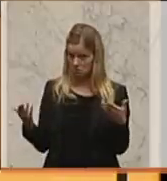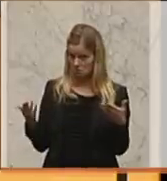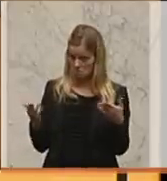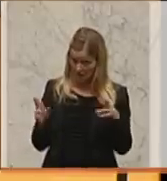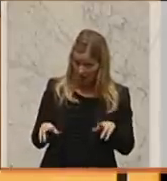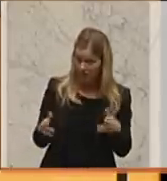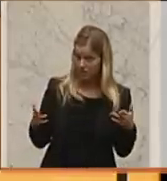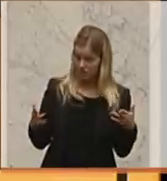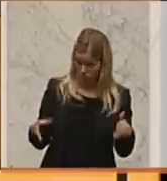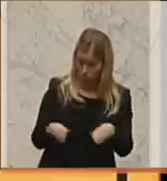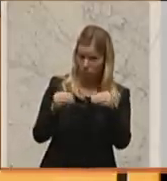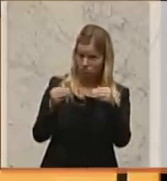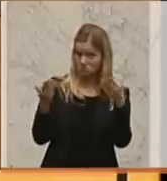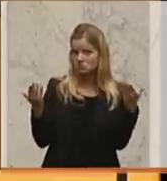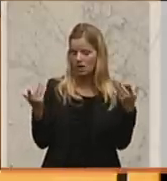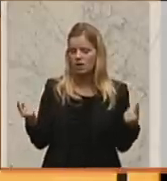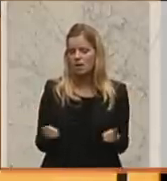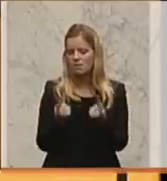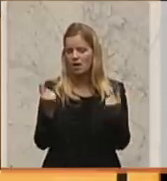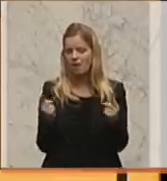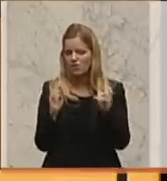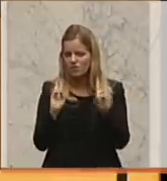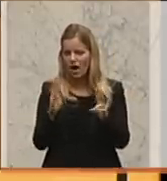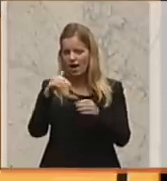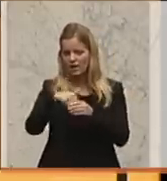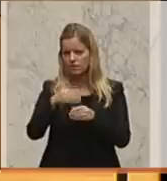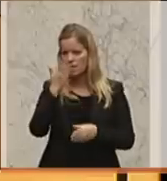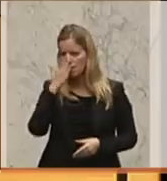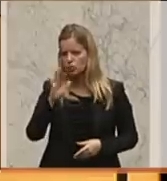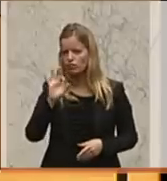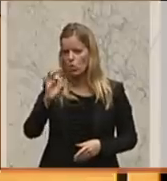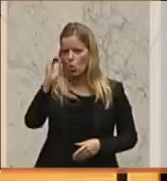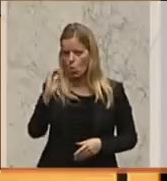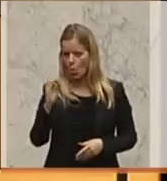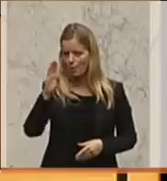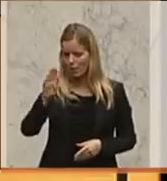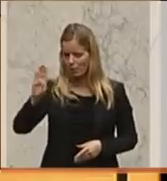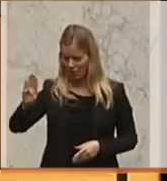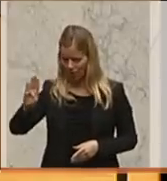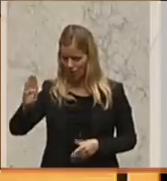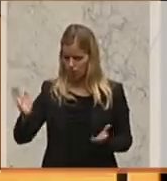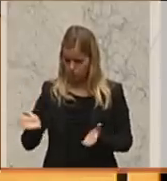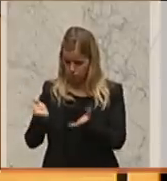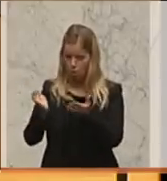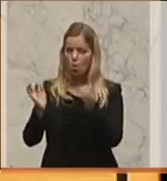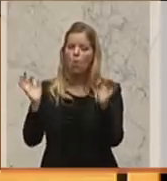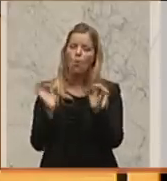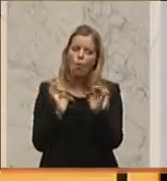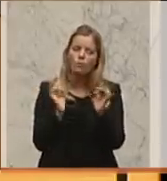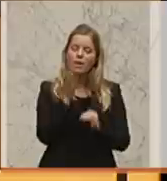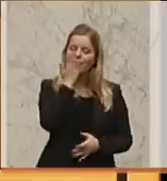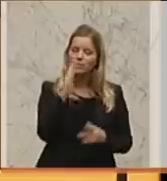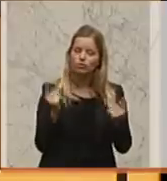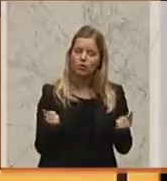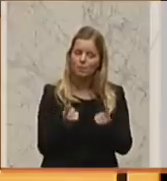Kampagne tatsächlich eine Imagekampagne für die ÖBB oder handelt es sich bei dieser Imagekampagne schlicht und